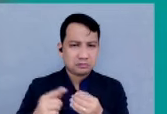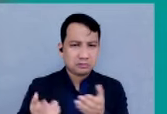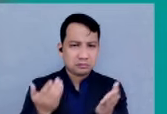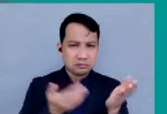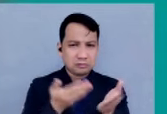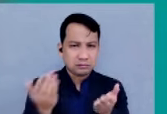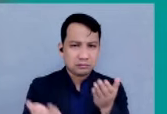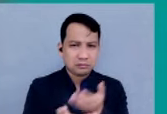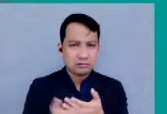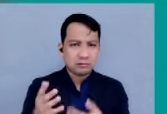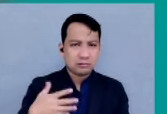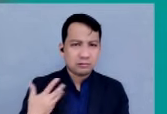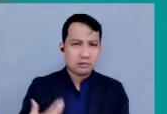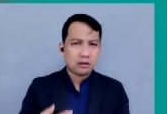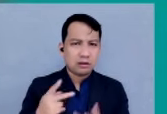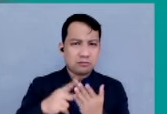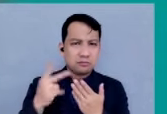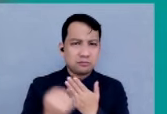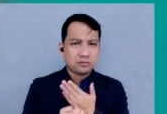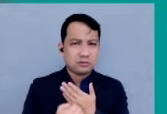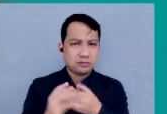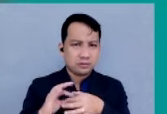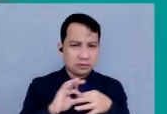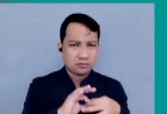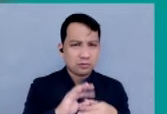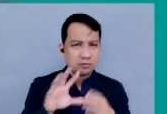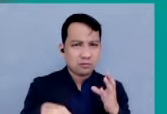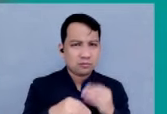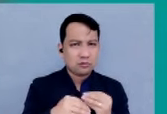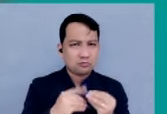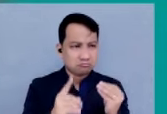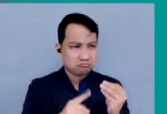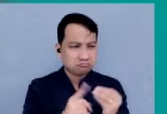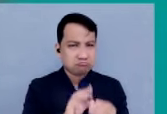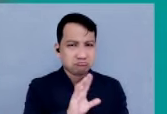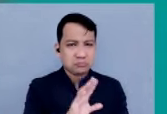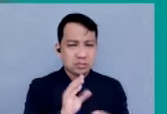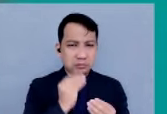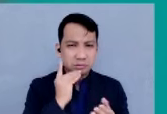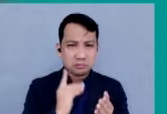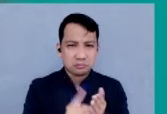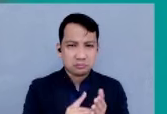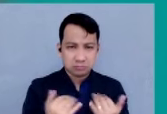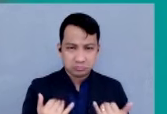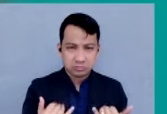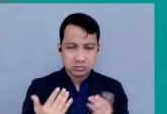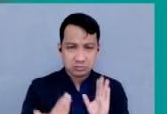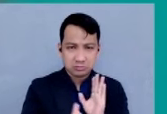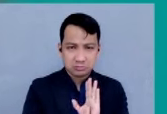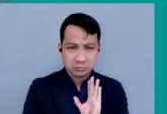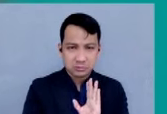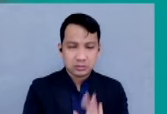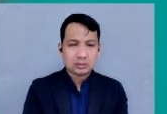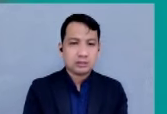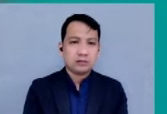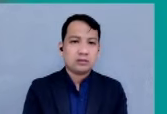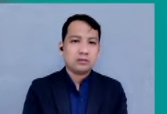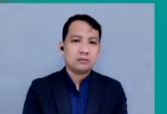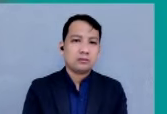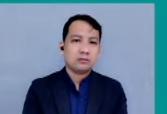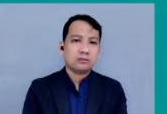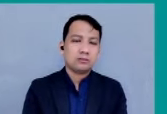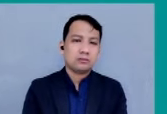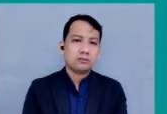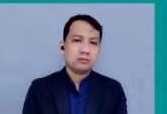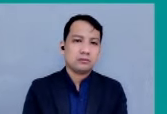Ano bang mga proyekto ang involved dyan? At ano itong sinasabi niyong mga dokumento na hawak niyo pong ebidensya? Itong